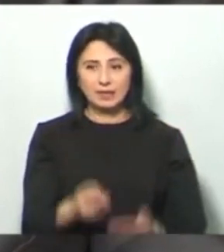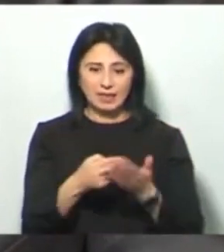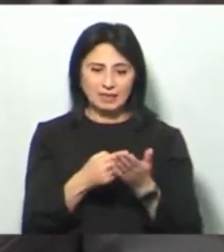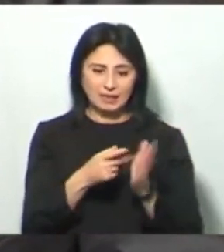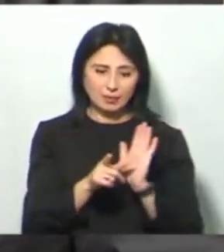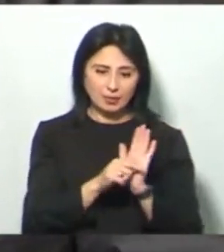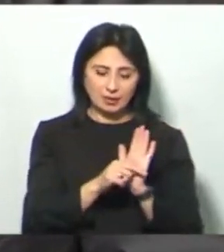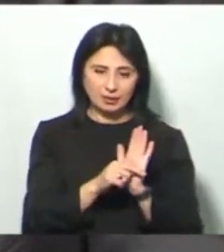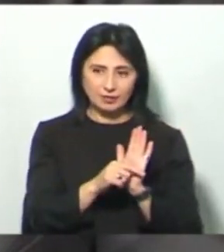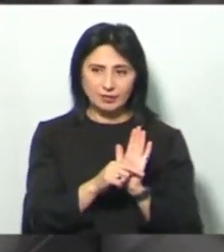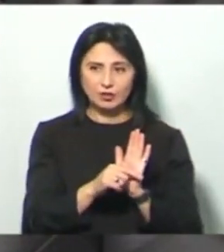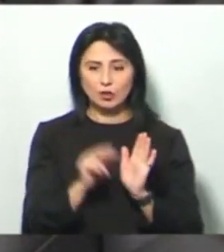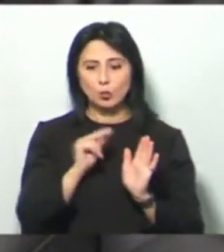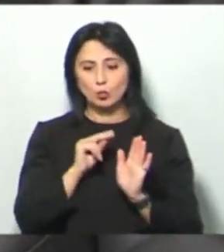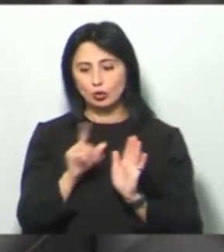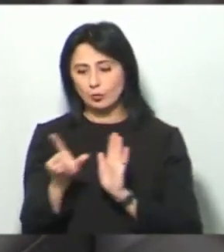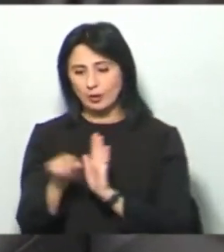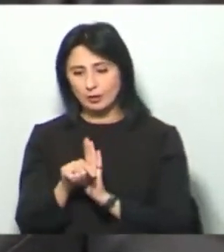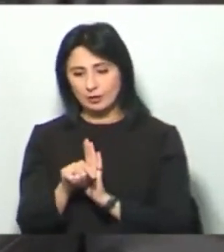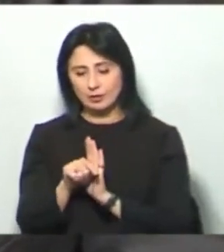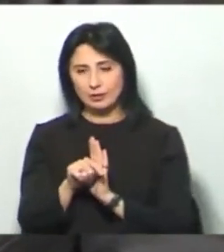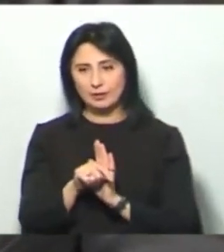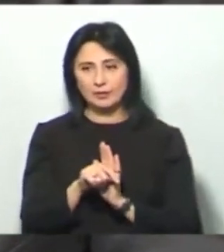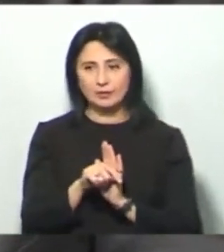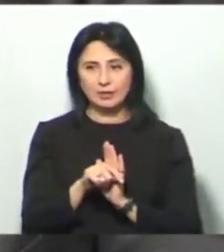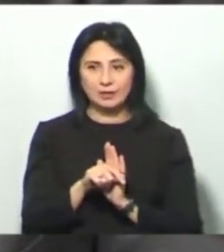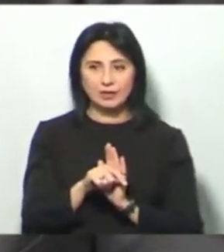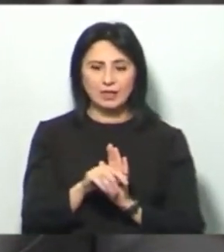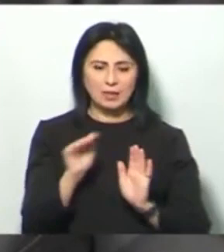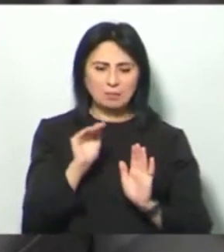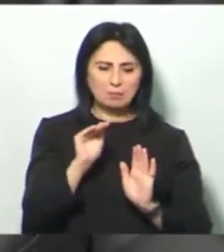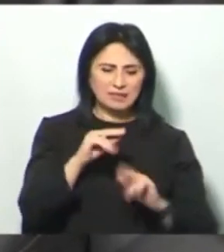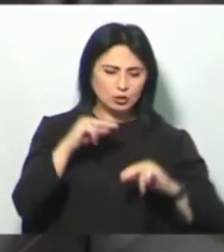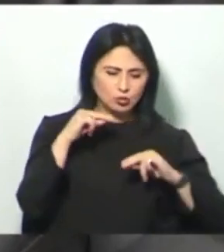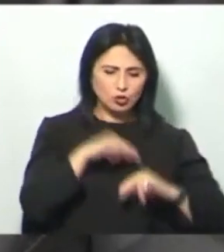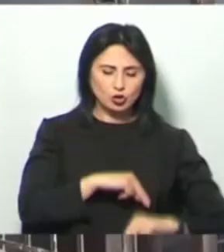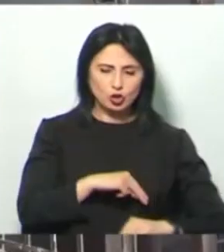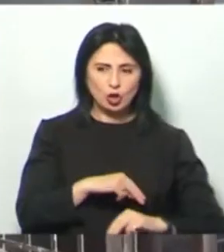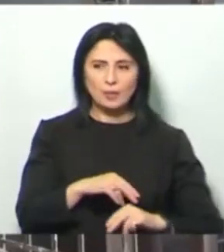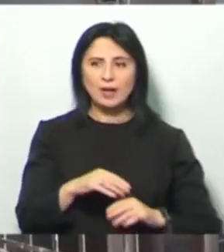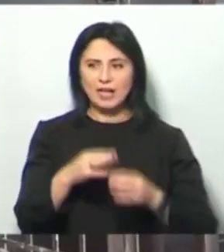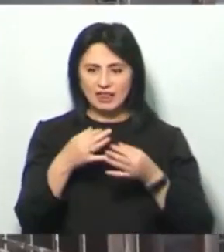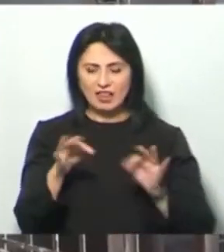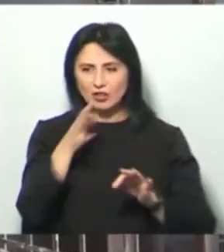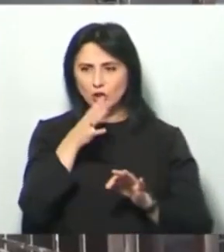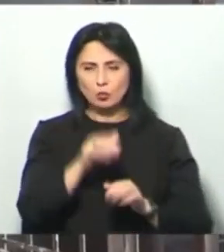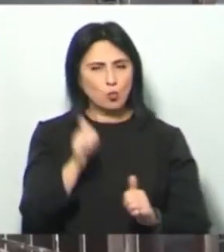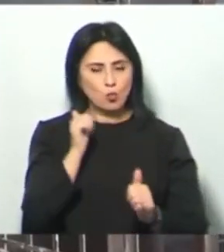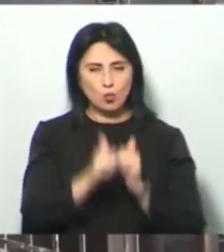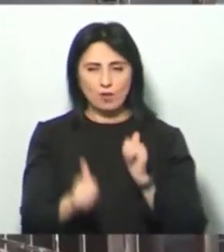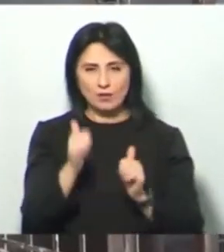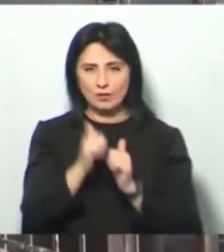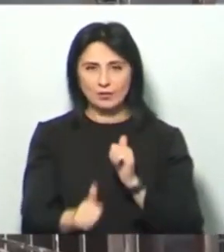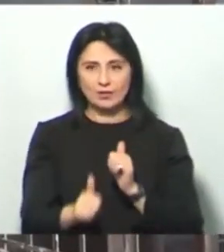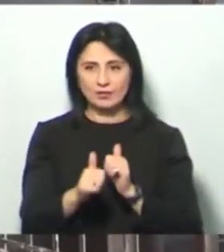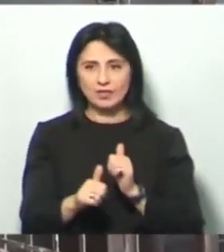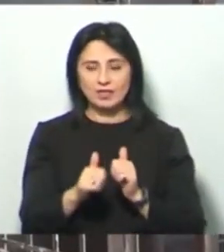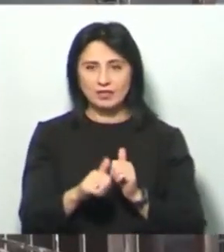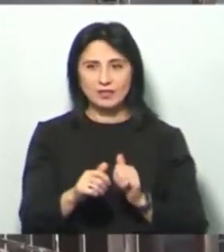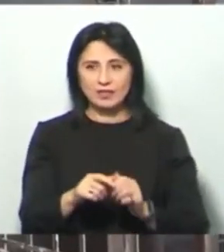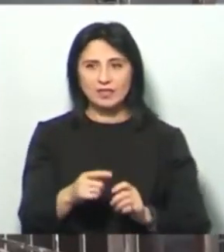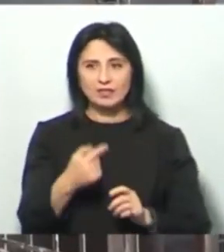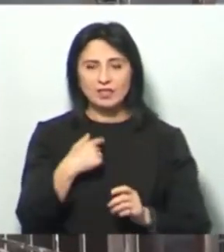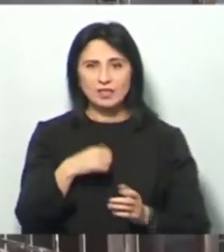წიგნებთან ერთად, მუშაობასთან ერთად, ფიზიკურად შრომდი თავისუფალ დროს ყოველთვის.